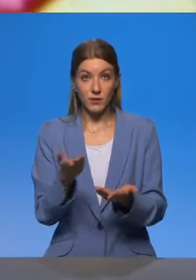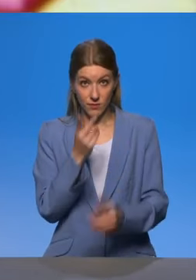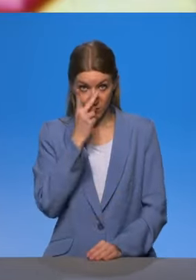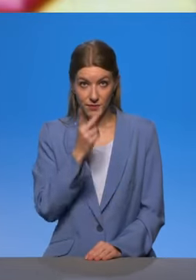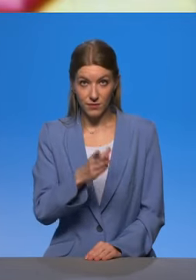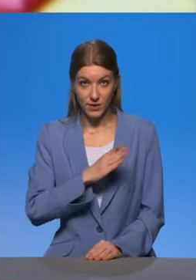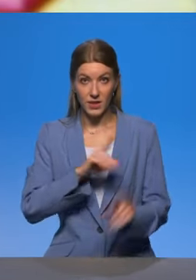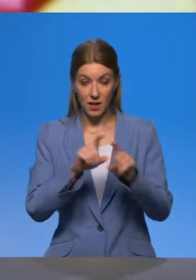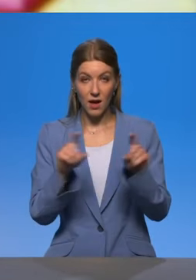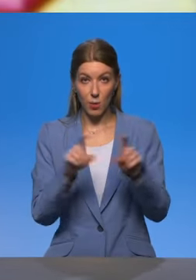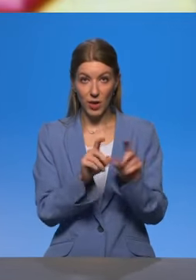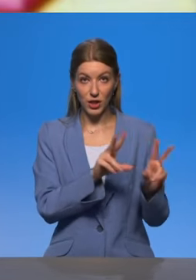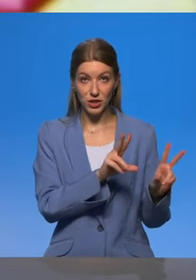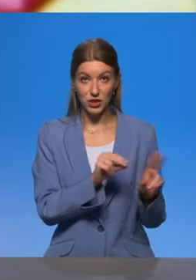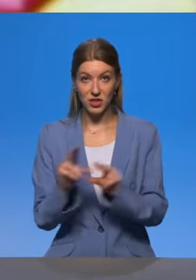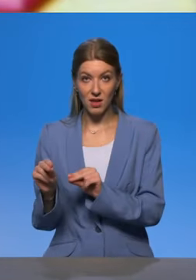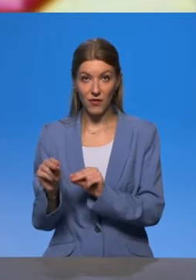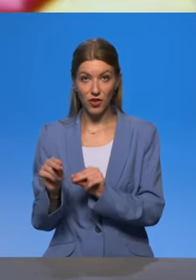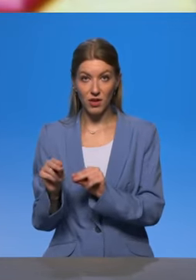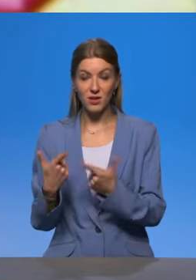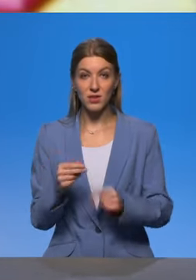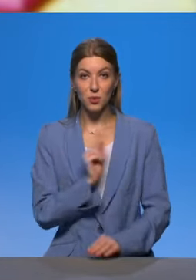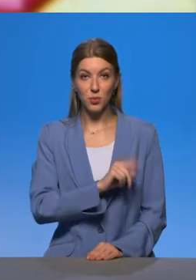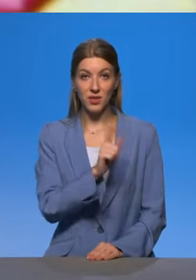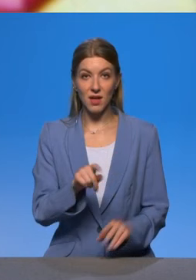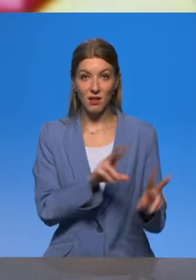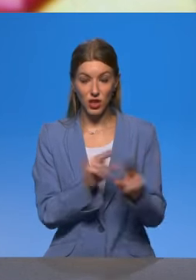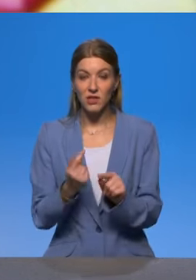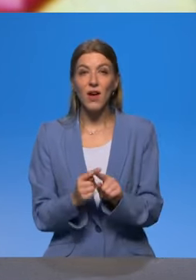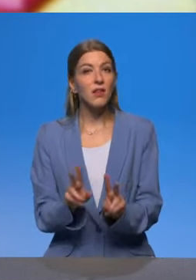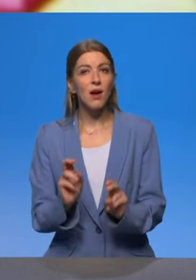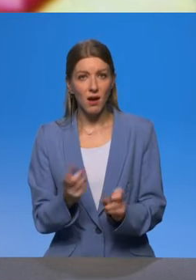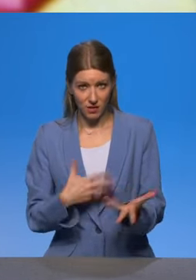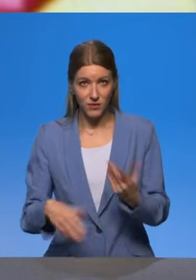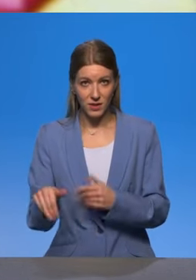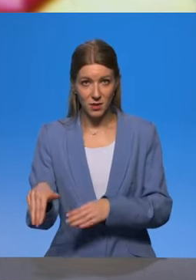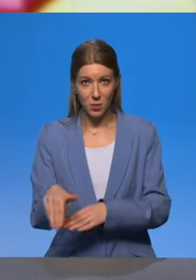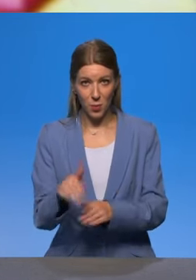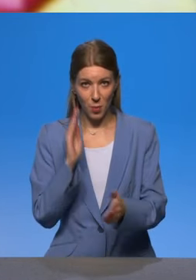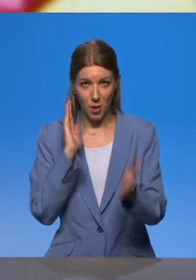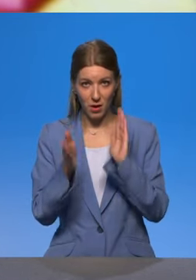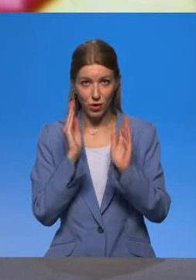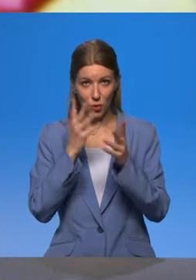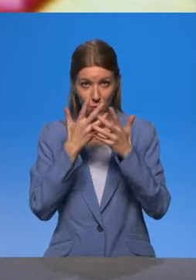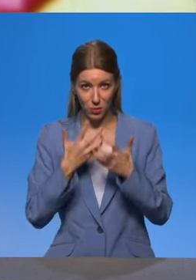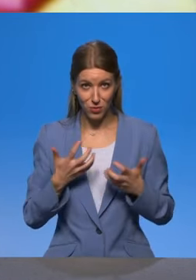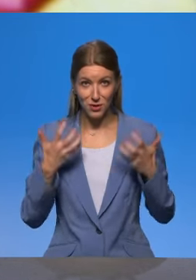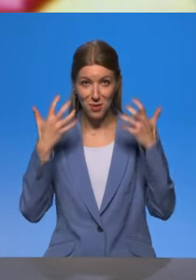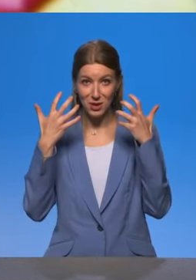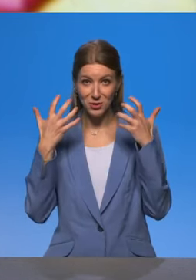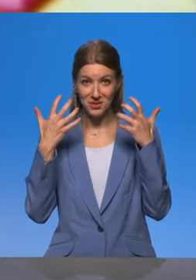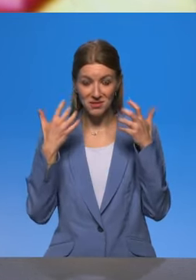где персонал счастлив? Как? Это вообще как выглядит? Они все ходят по коридорам и улыбаются? Меня это пугает. Ну, это,